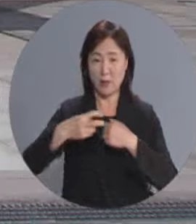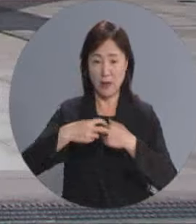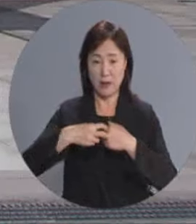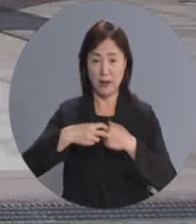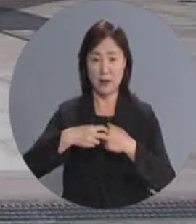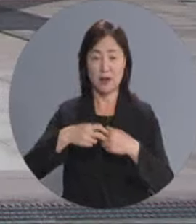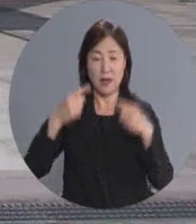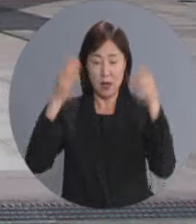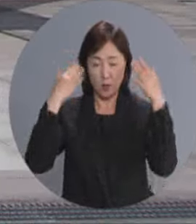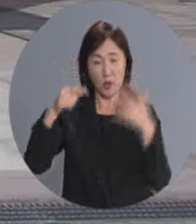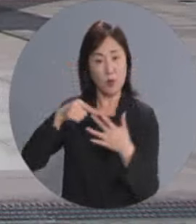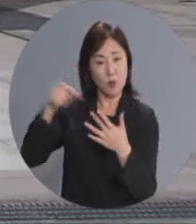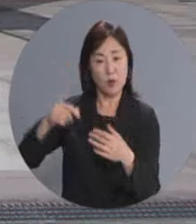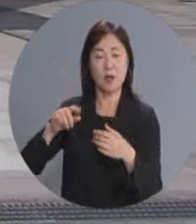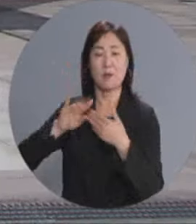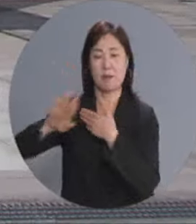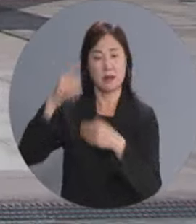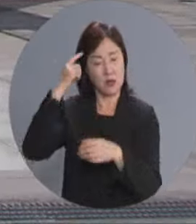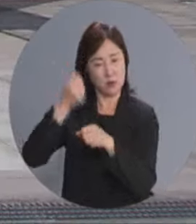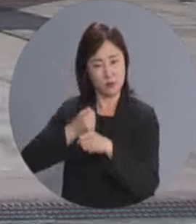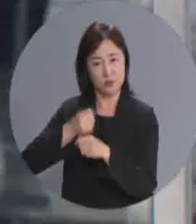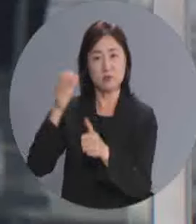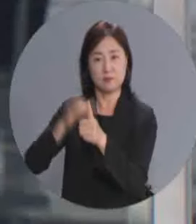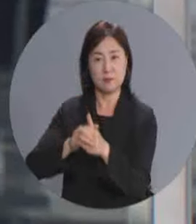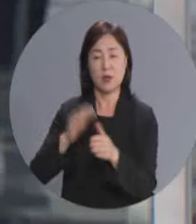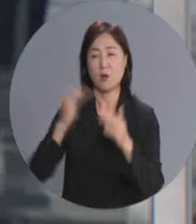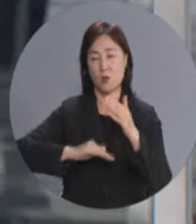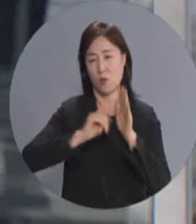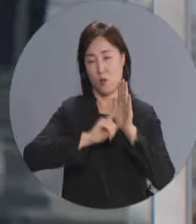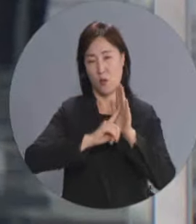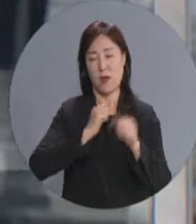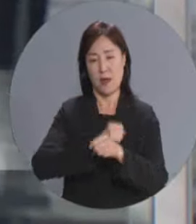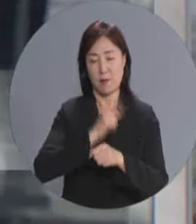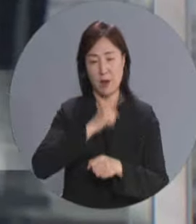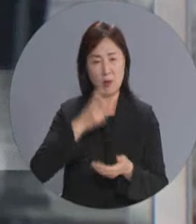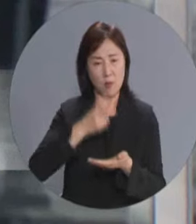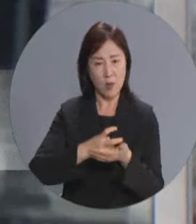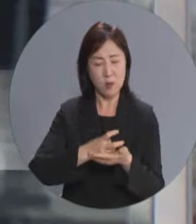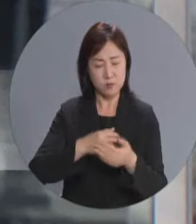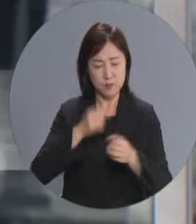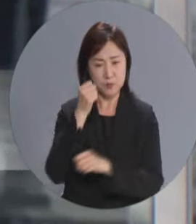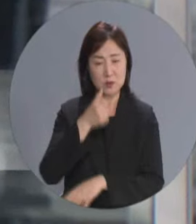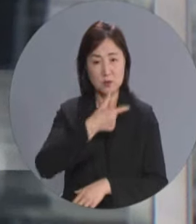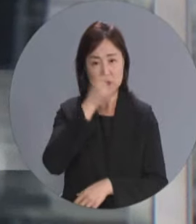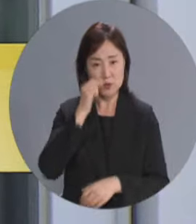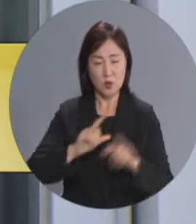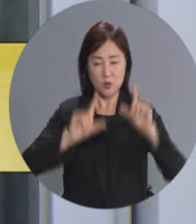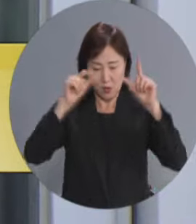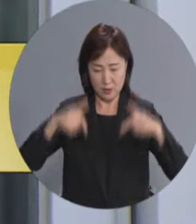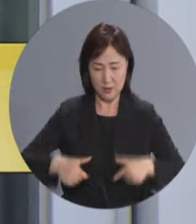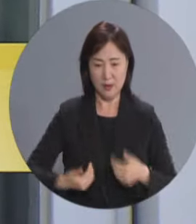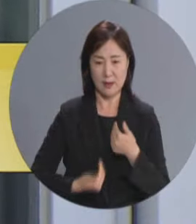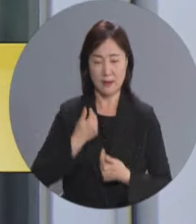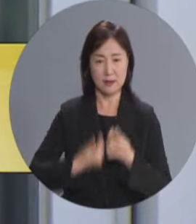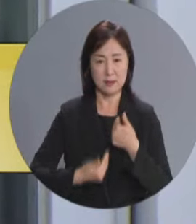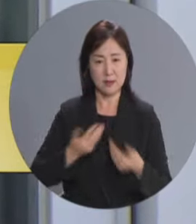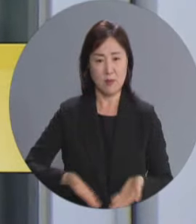통한 공모를 거치겠다고 밝혔습니다 법적 근거가 부족하고 동서지역 갈등을 인다는